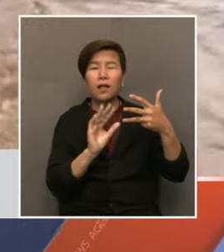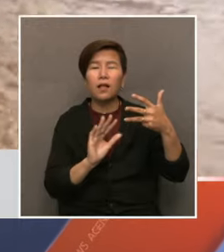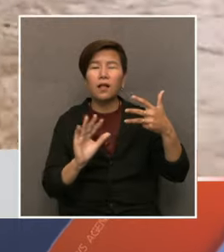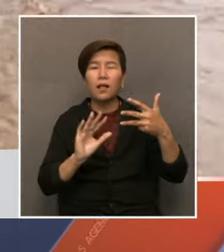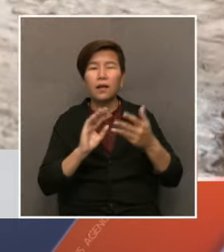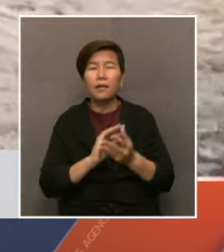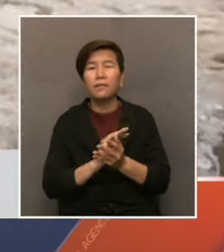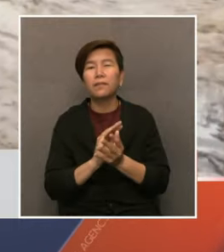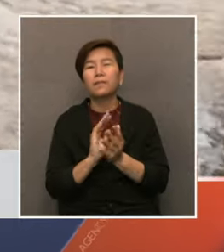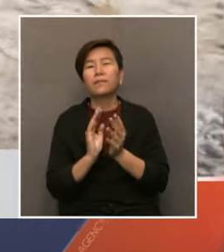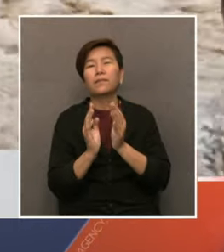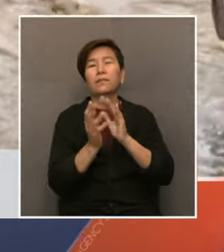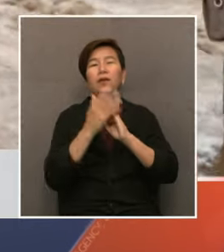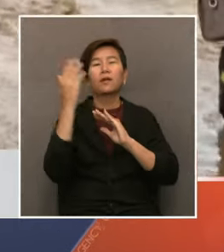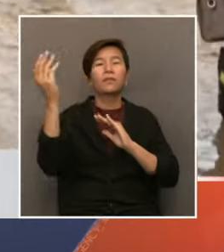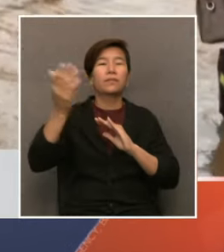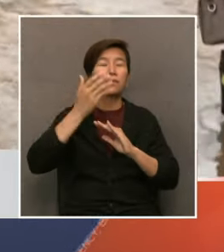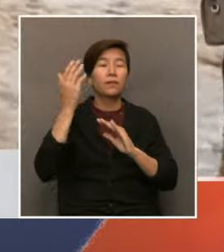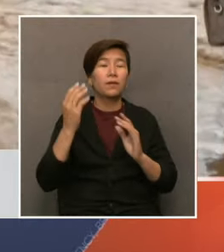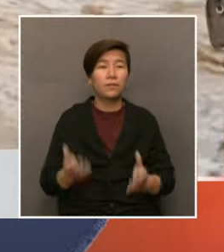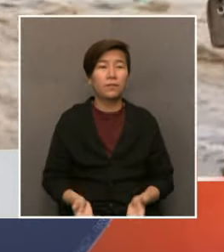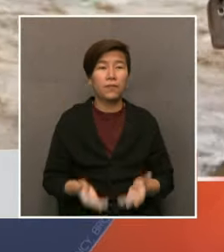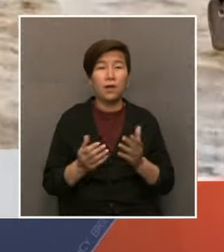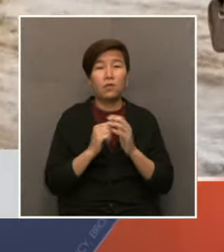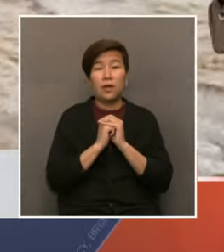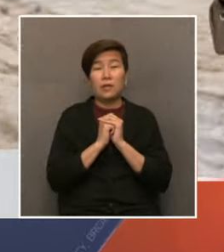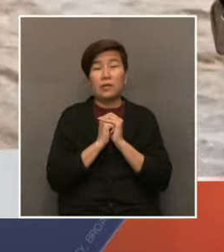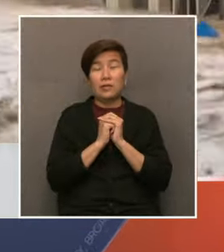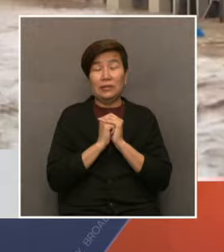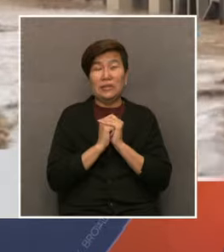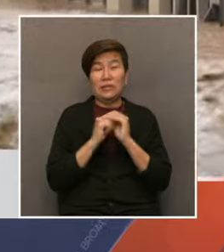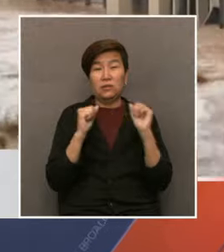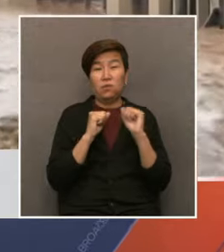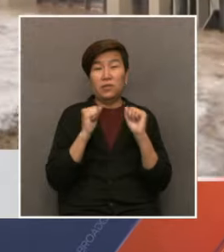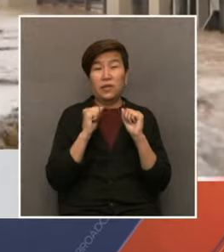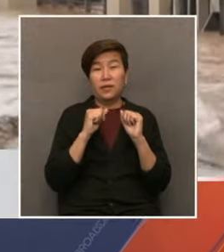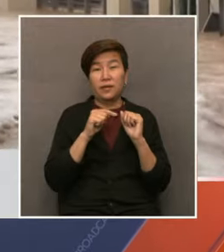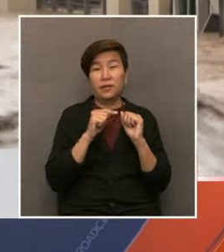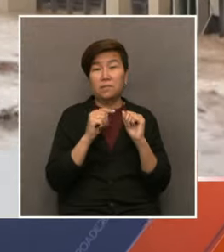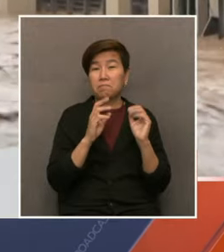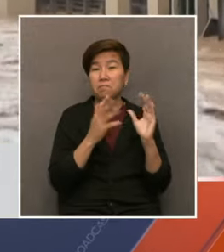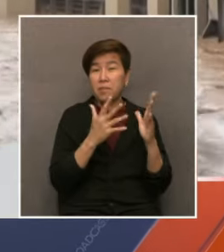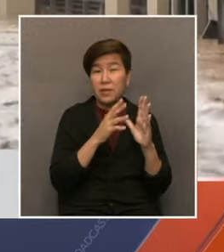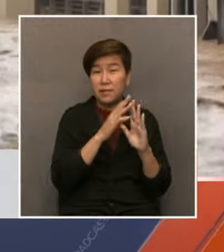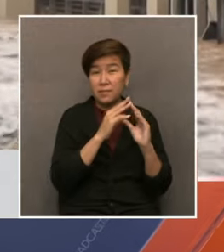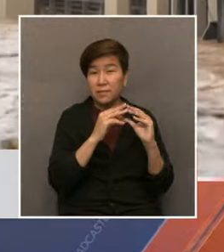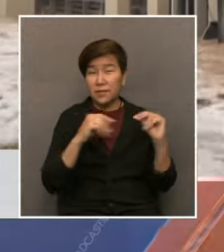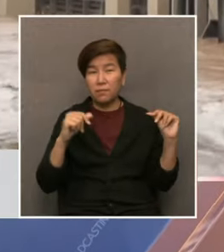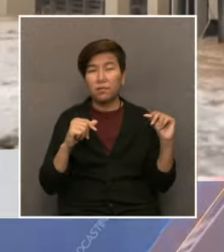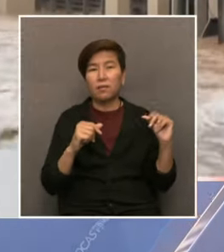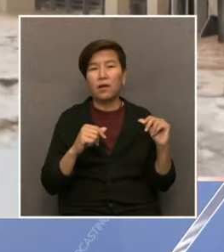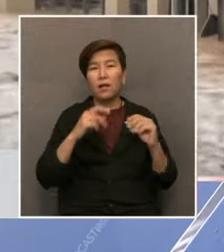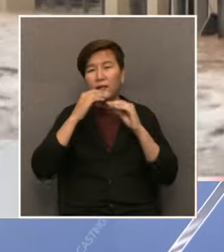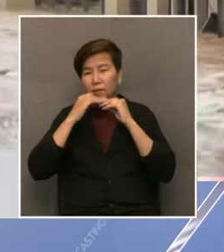ครับแล้วช่วงดังกล่าวนี้ก็จะเห็นว่ามวลอากาศเย็นเขาถอยไปนะครับมรสุมตะวันตกเฉียงใต้เนี่ยก็จะดึงเอาความชื้นจากทางด้านทะเล